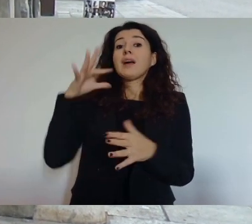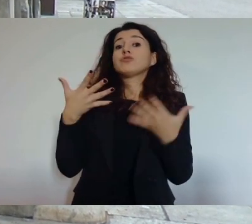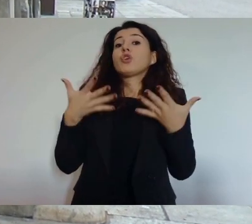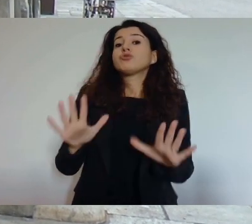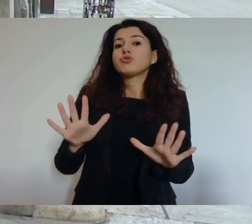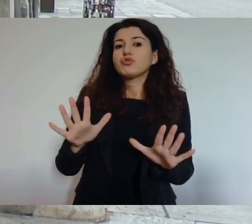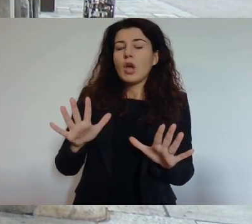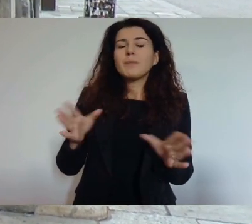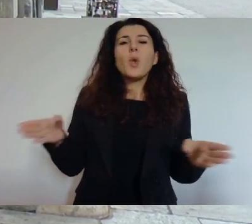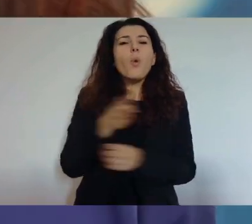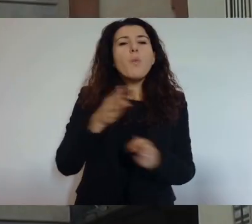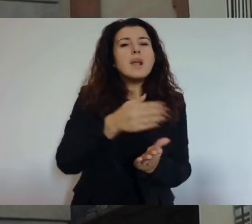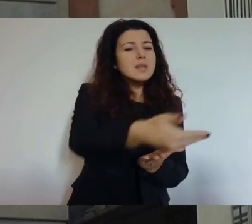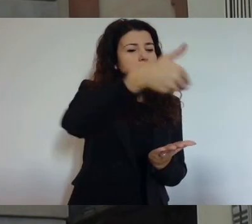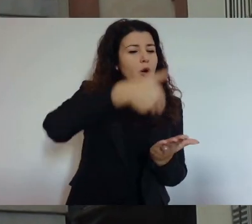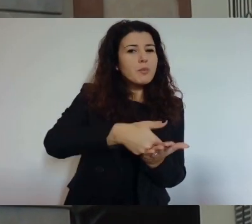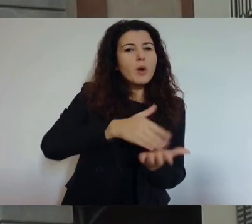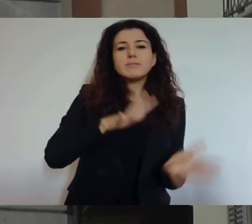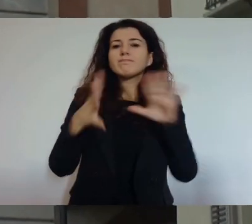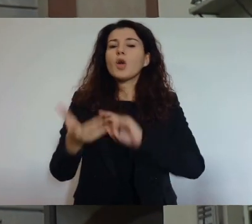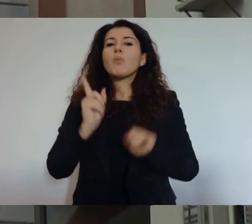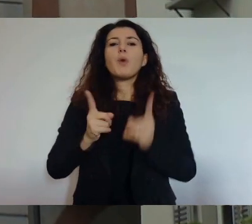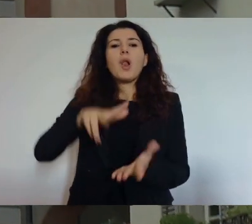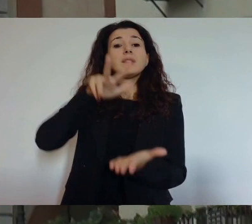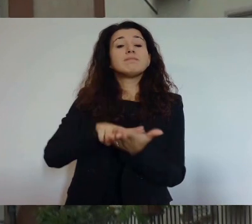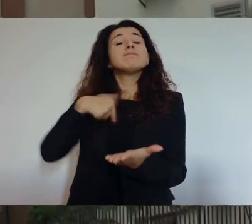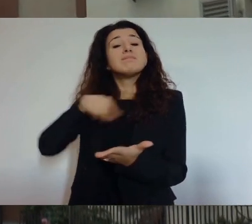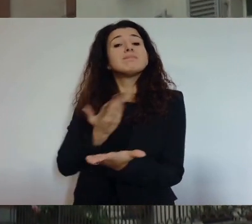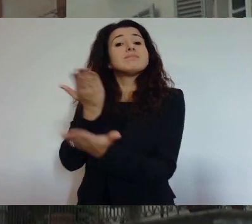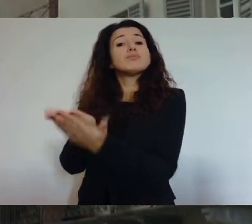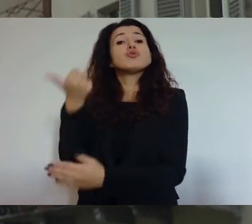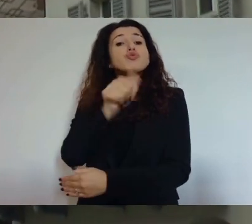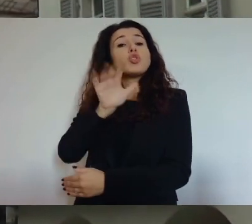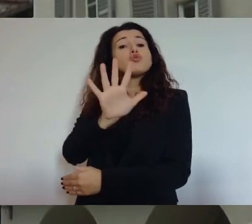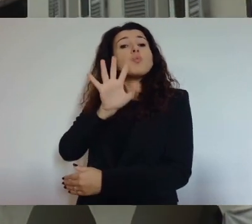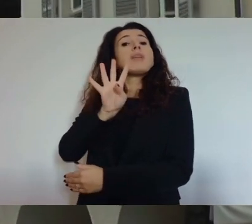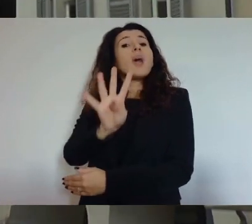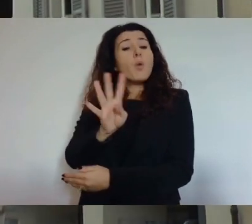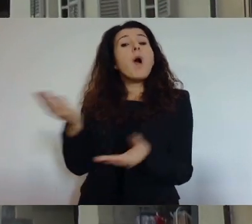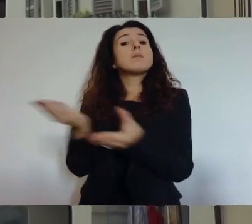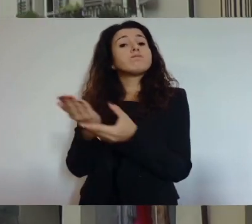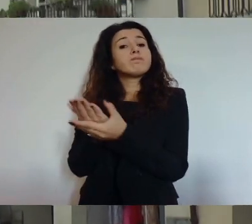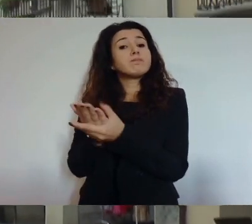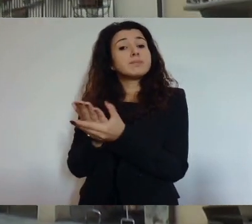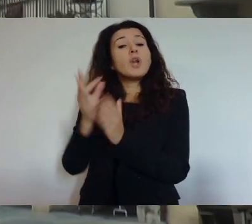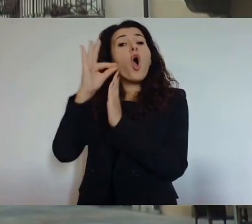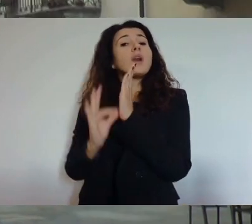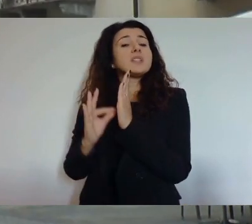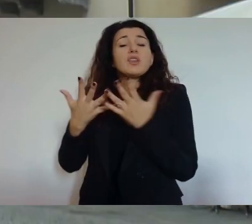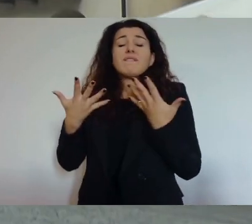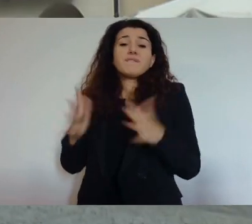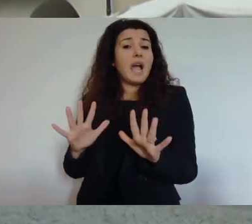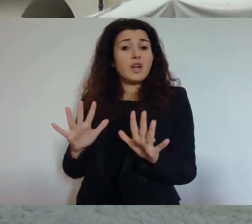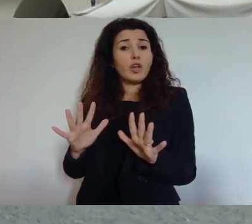tradotto queste istanze in azione politica presentando ben 154 tra interrogazioni e ordini del